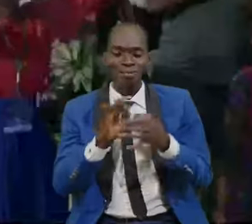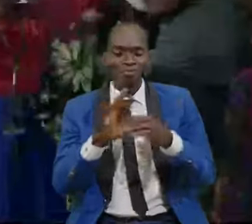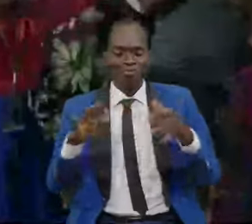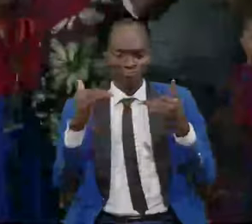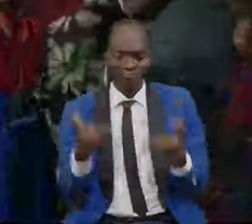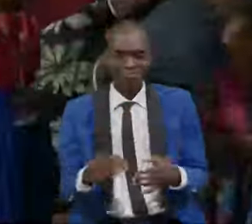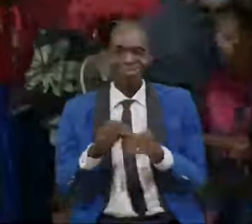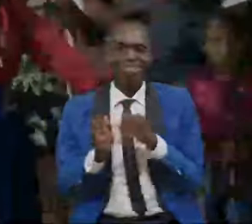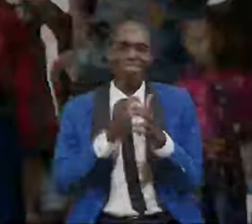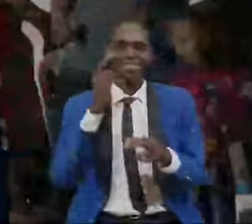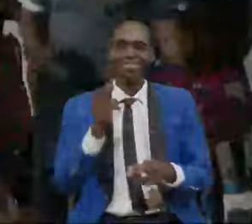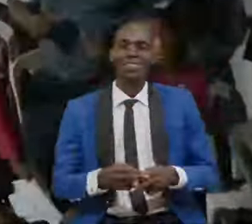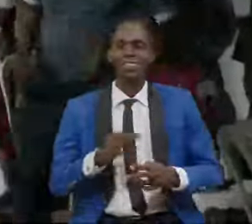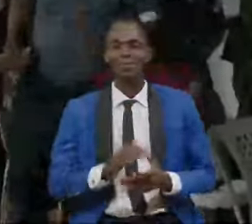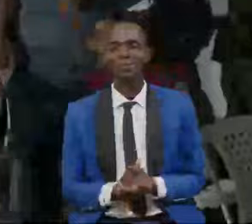délié.